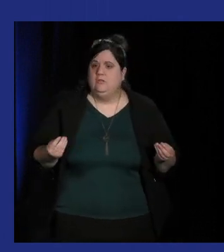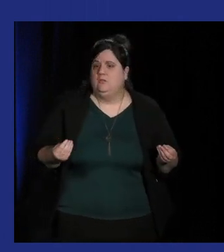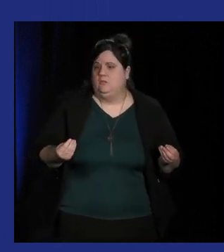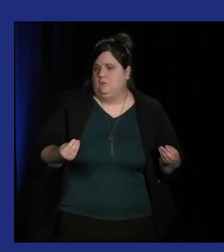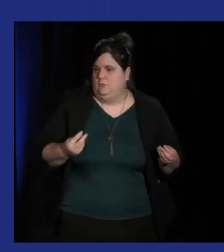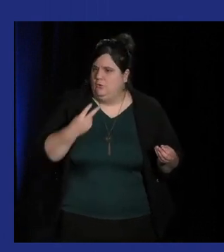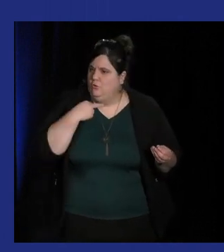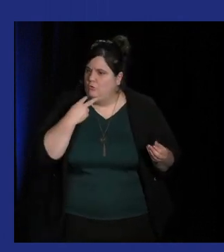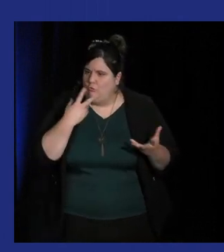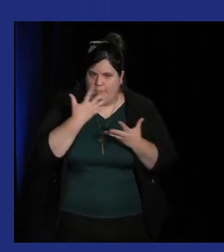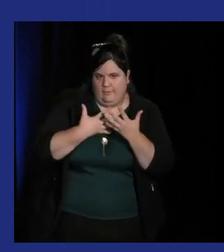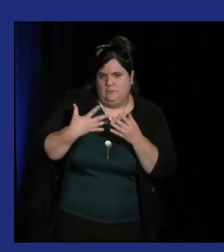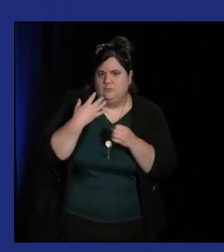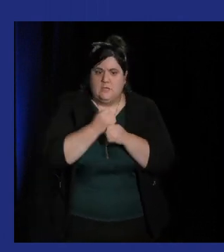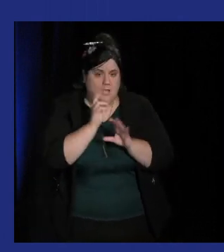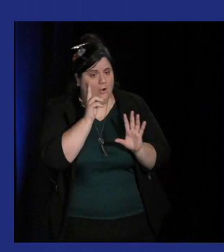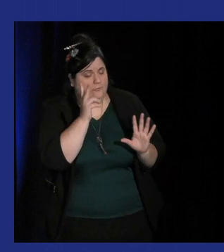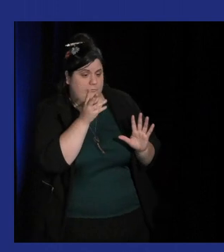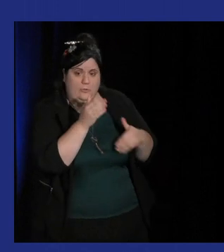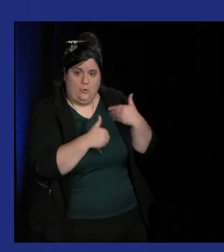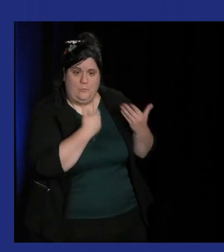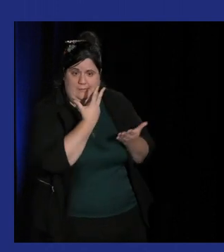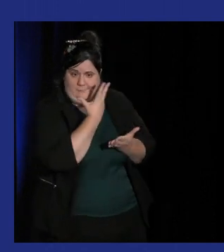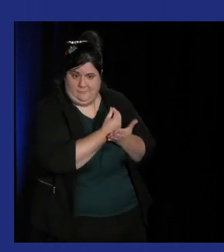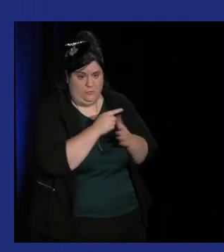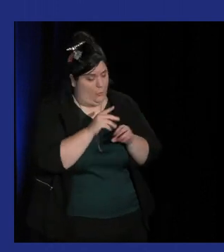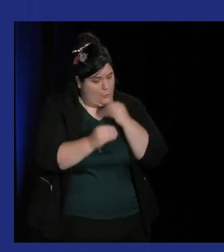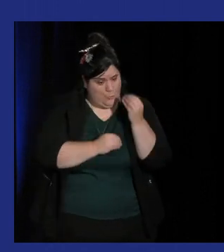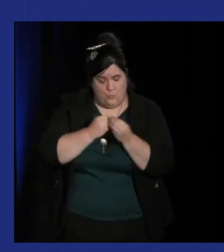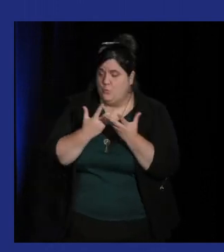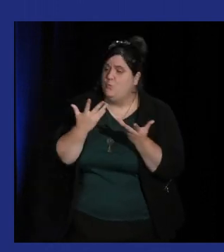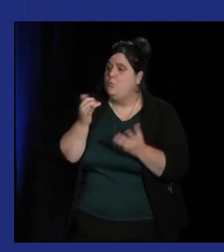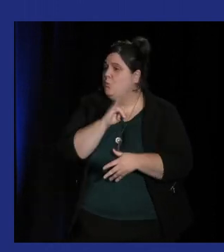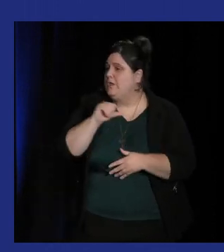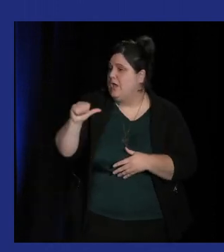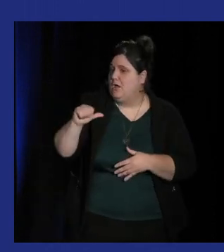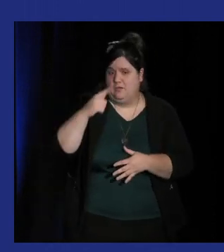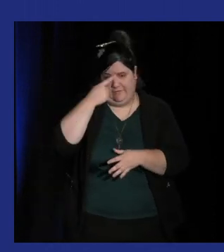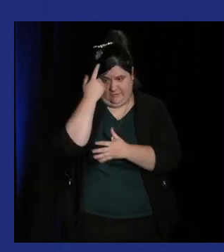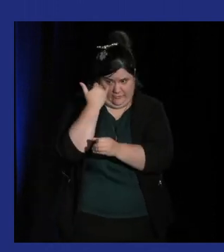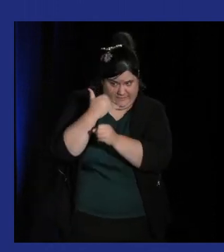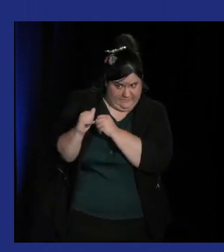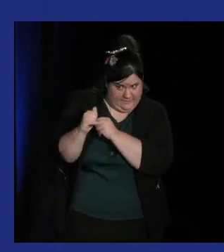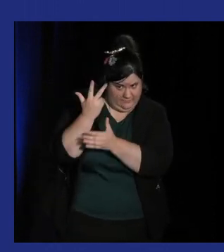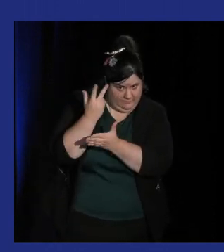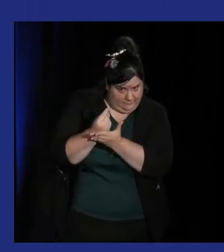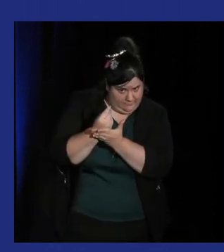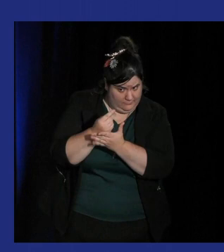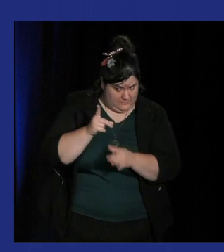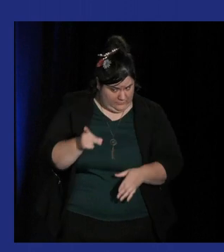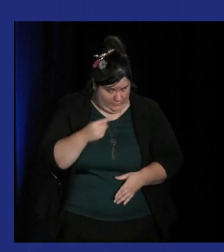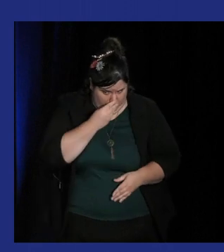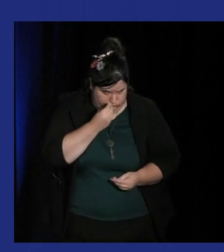voix par intelligence artificielle et je voulais savoir quel est ce que vous avez vous voyez des perspectives ou des possibilités